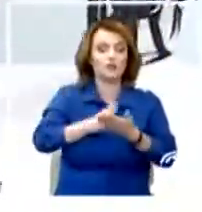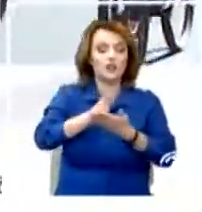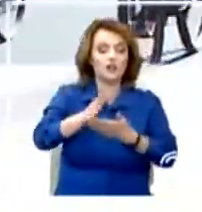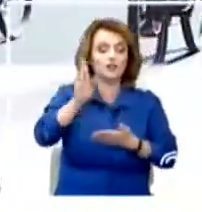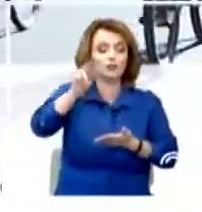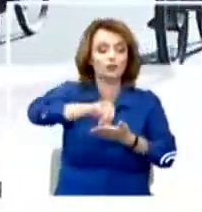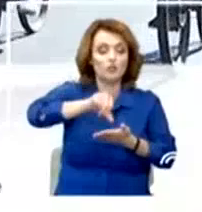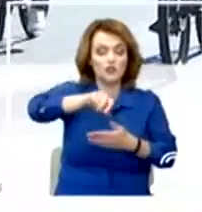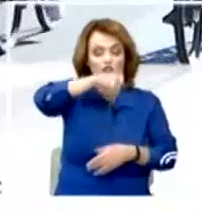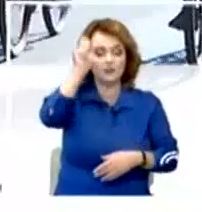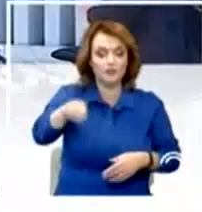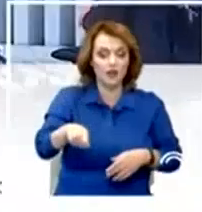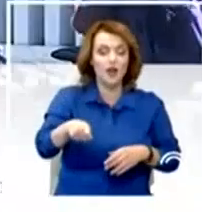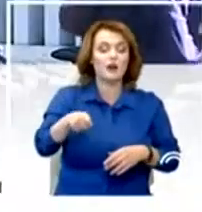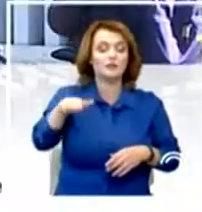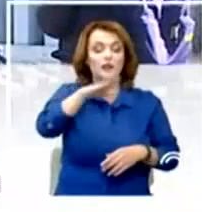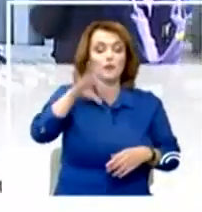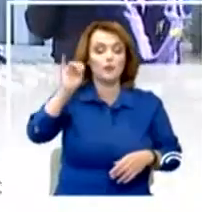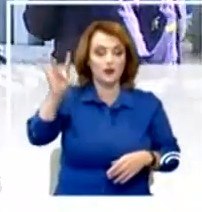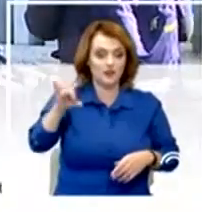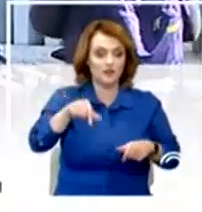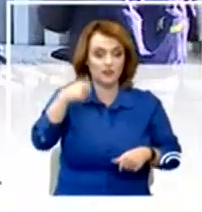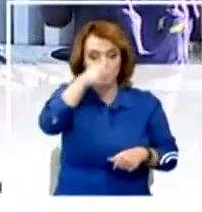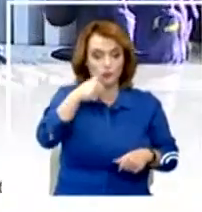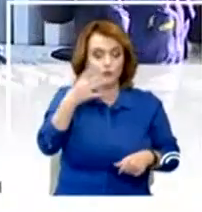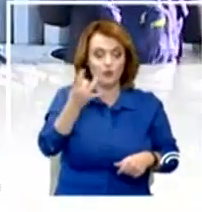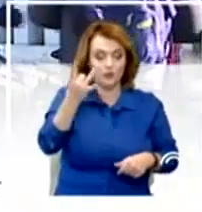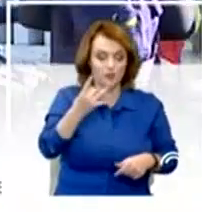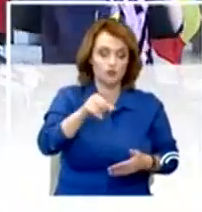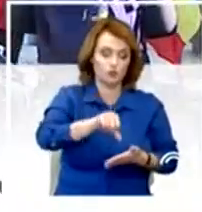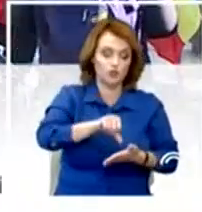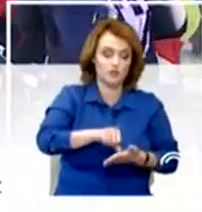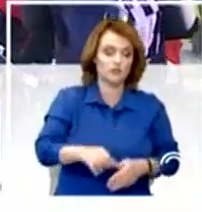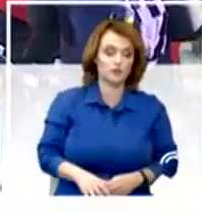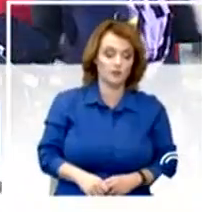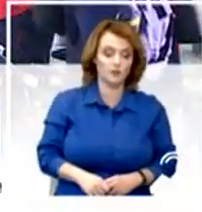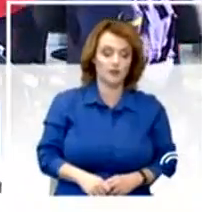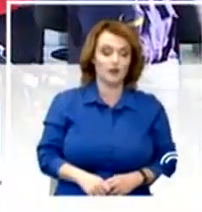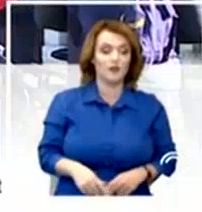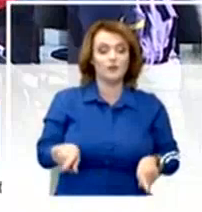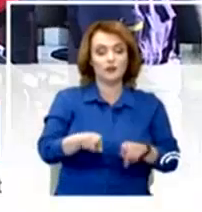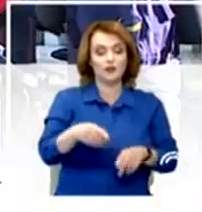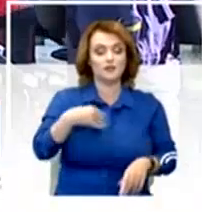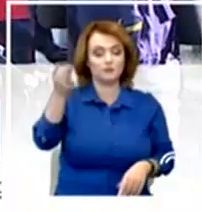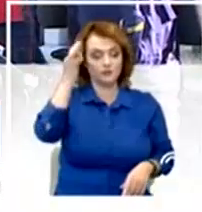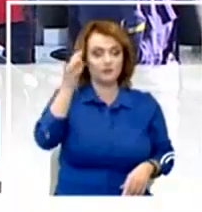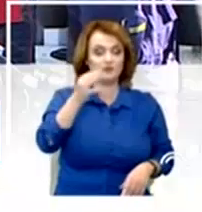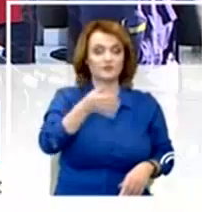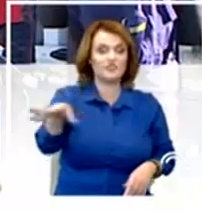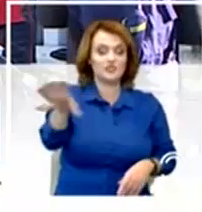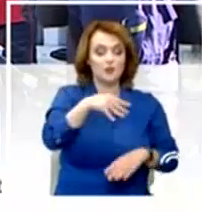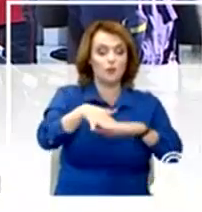și ofițeri din Armata Națională. Itinerarul care îl vor parcurge vor aminti